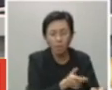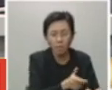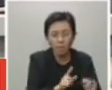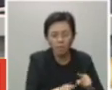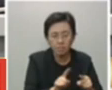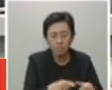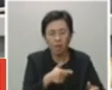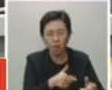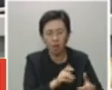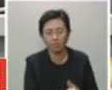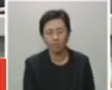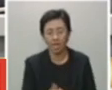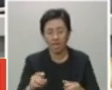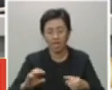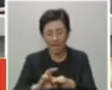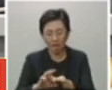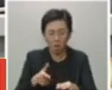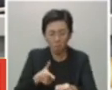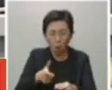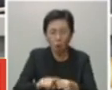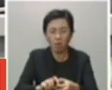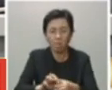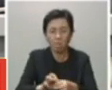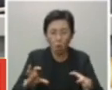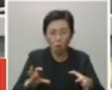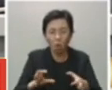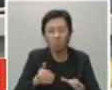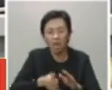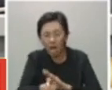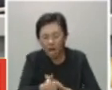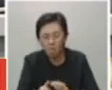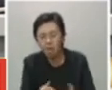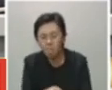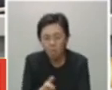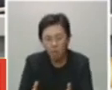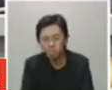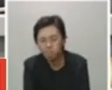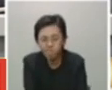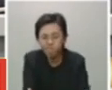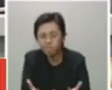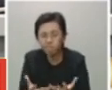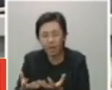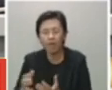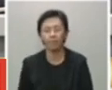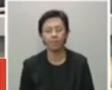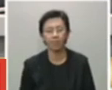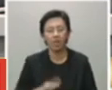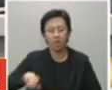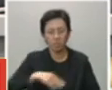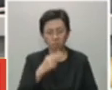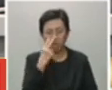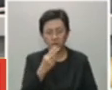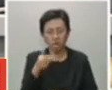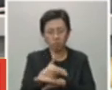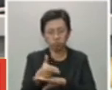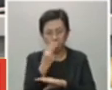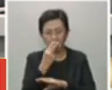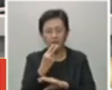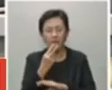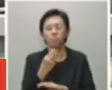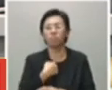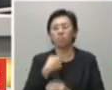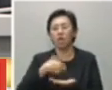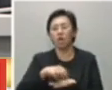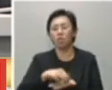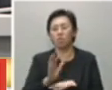งกุญแจคลังอาวุธแล้วก็เข้าไปขนอาวุธทั้งหมดออกมาอย่างสะดวกโยธินทุกคนเห็นจากคลิปผมก็ไม่พูดละ